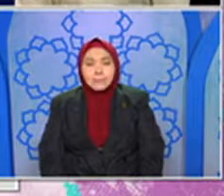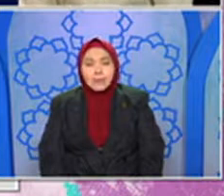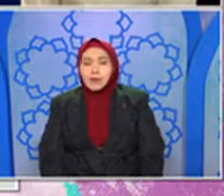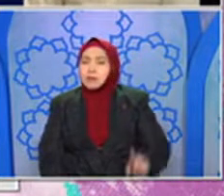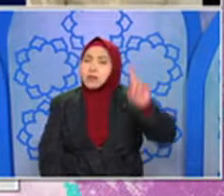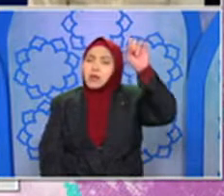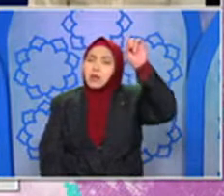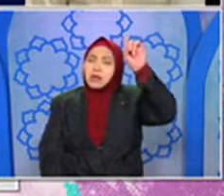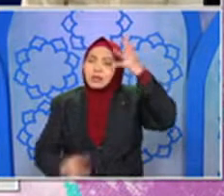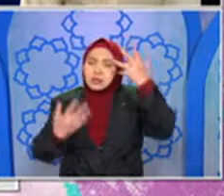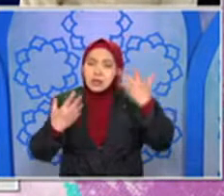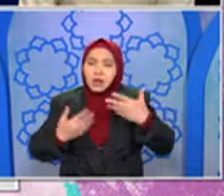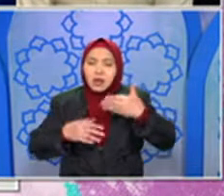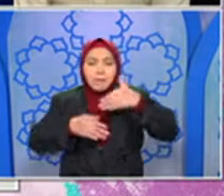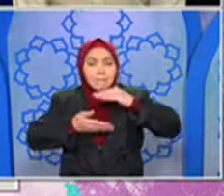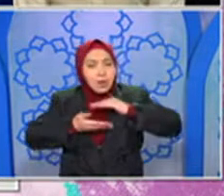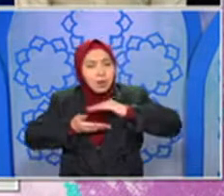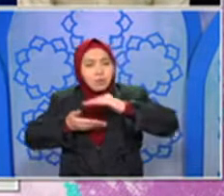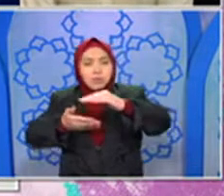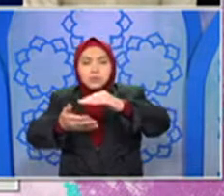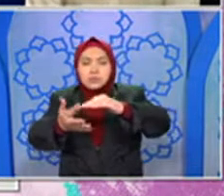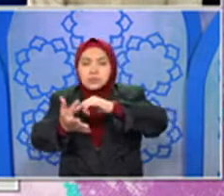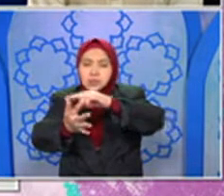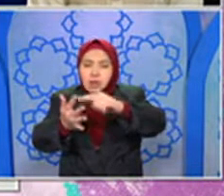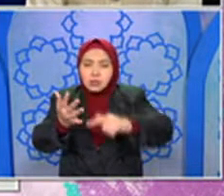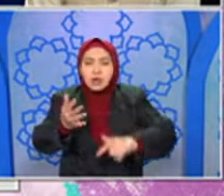هو الذي بعث في